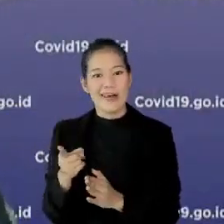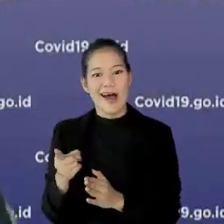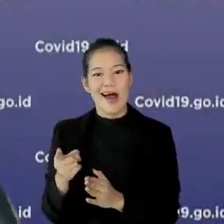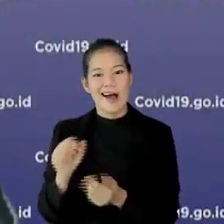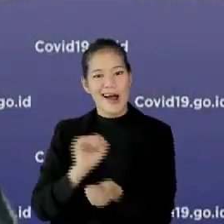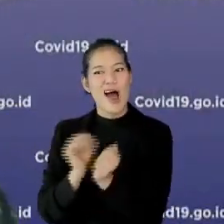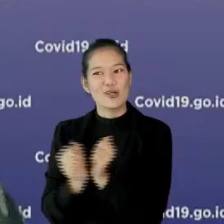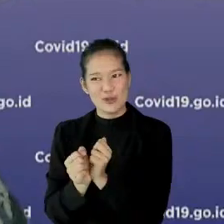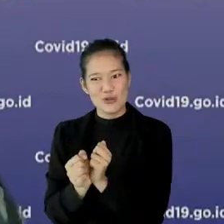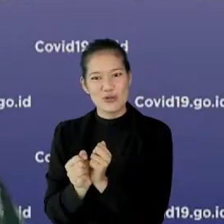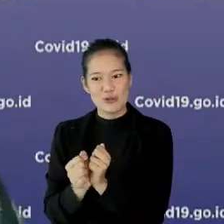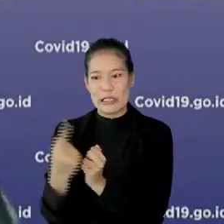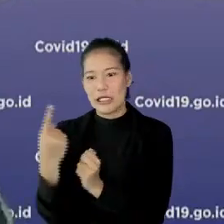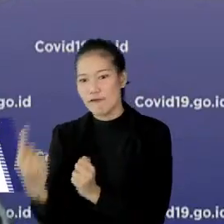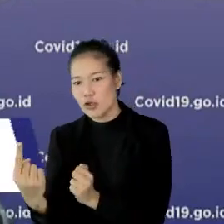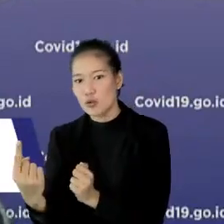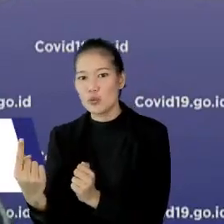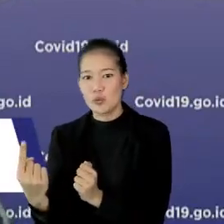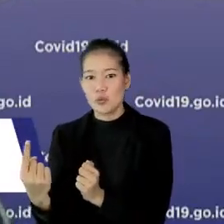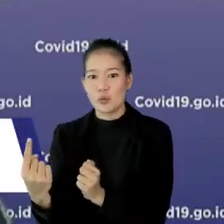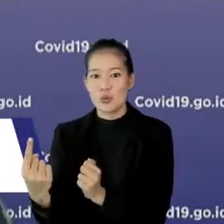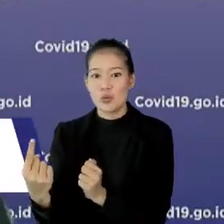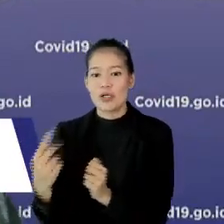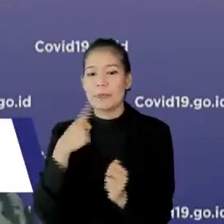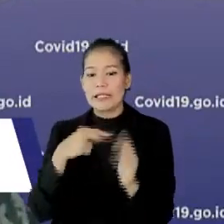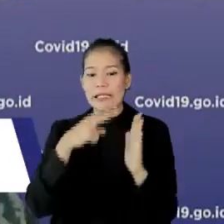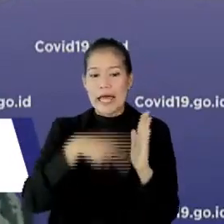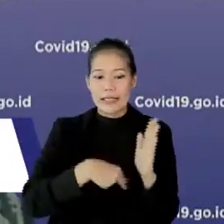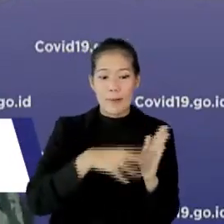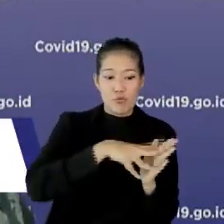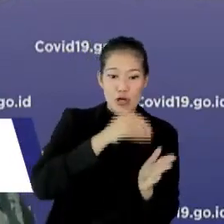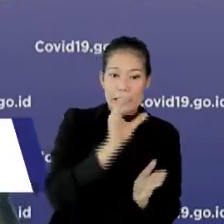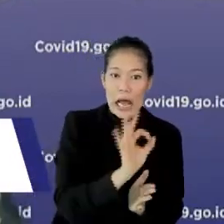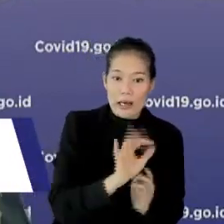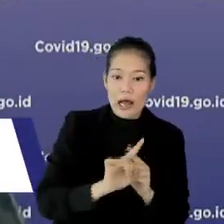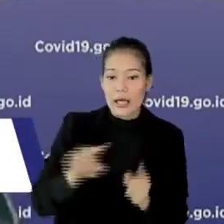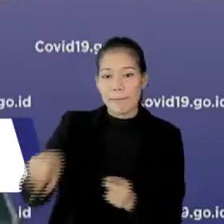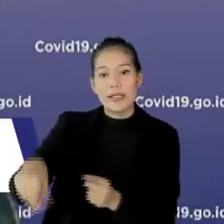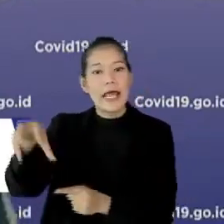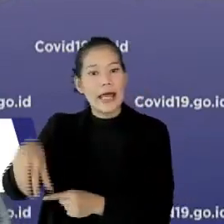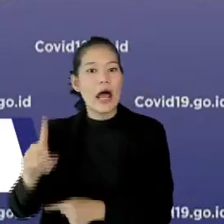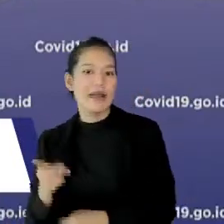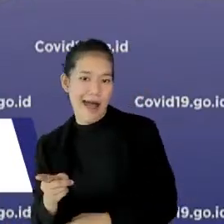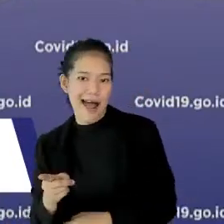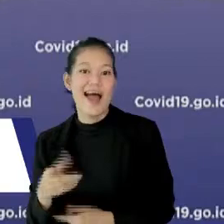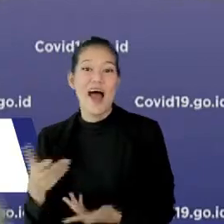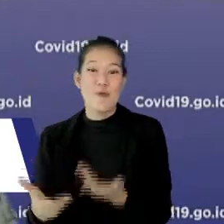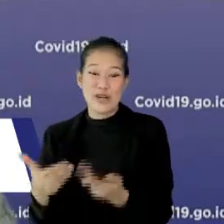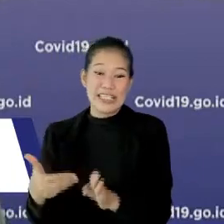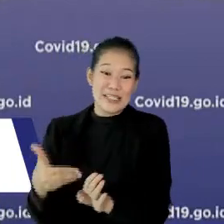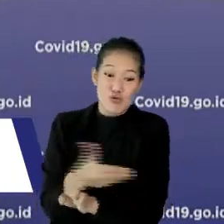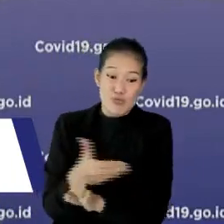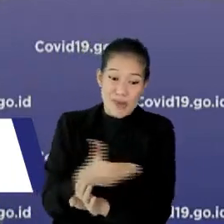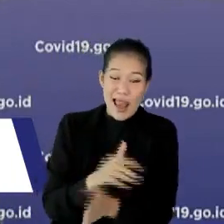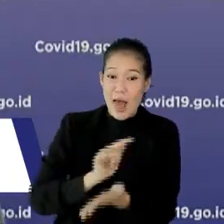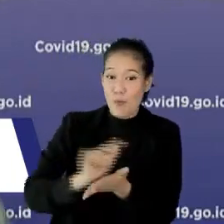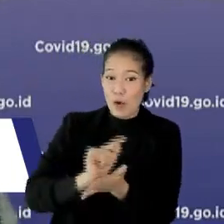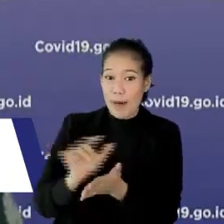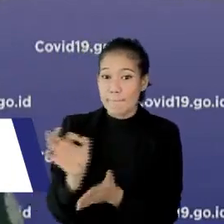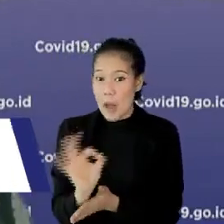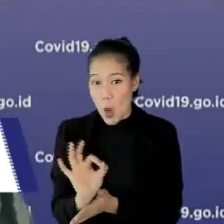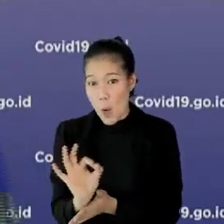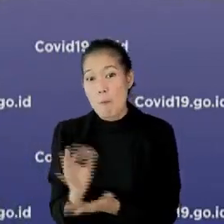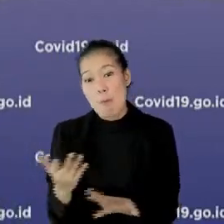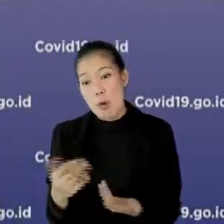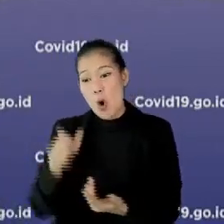beberapa kasus by individual yang di data pusat tidak ada, data daerah ada. Dan karena sebelumnya tidak pernah belum dilaporkan gitu ya,